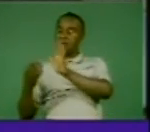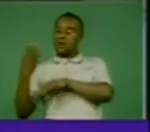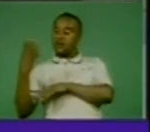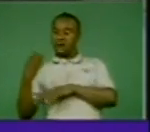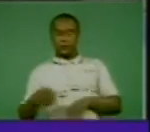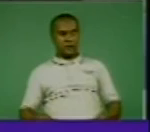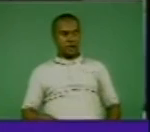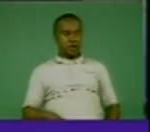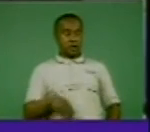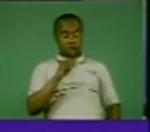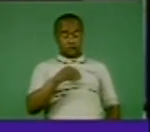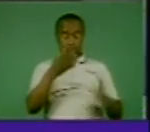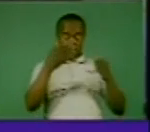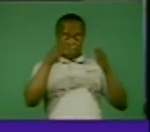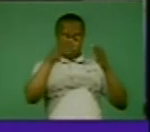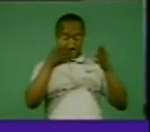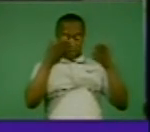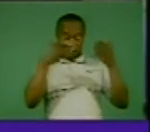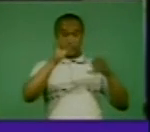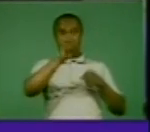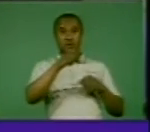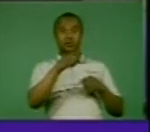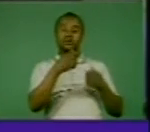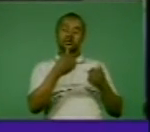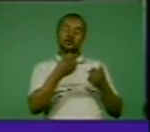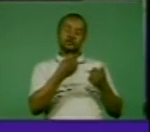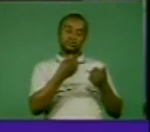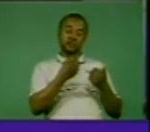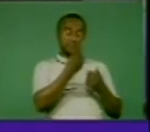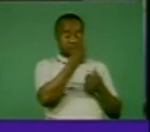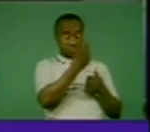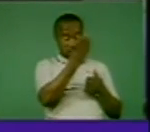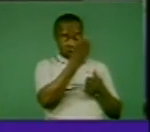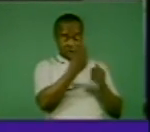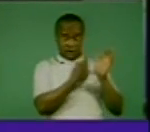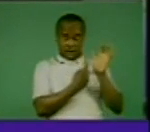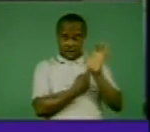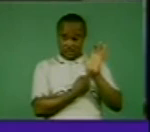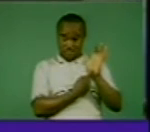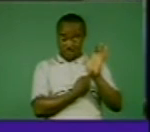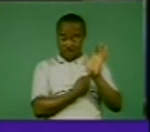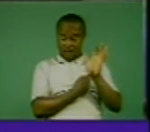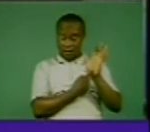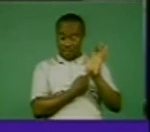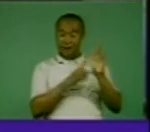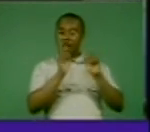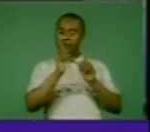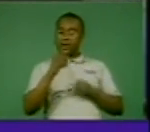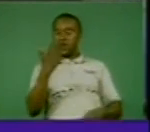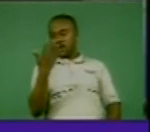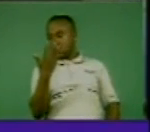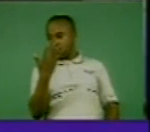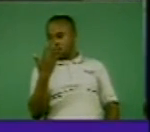kura 109 kwa kila ibara. Kura za wazi hapana ni kura 5. Kura za siri ndio